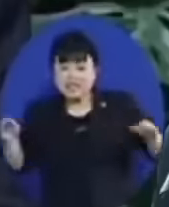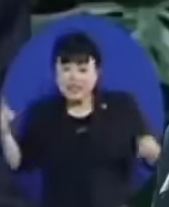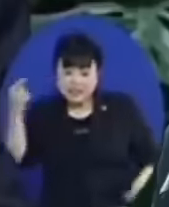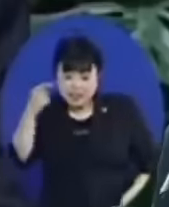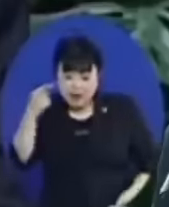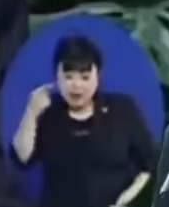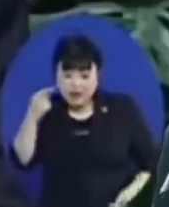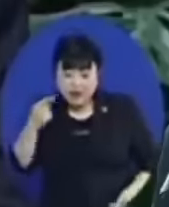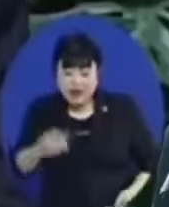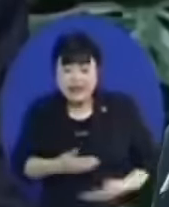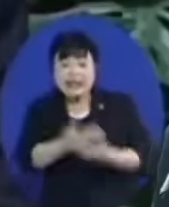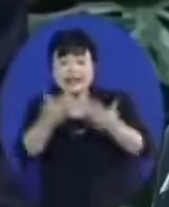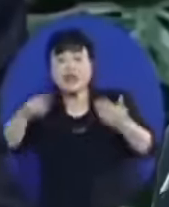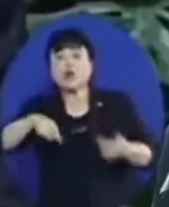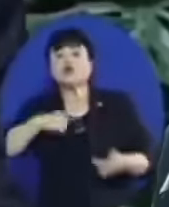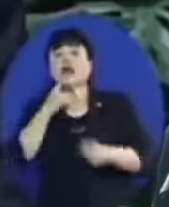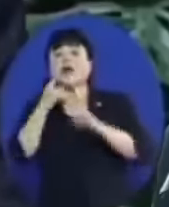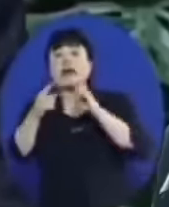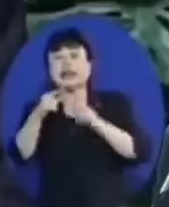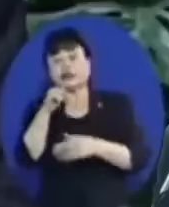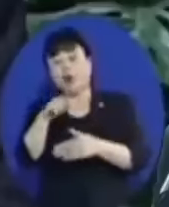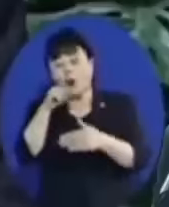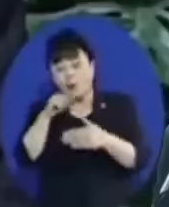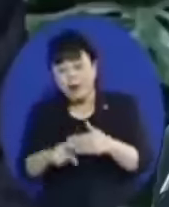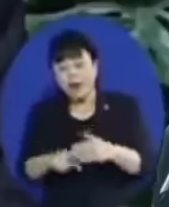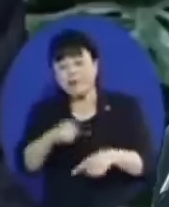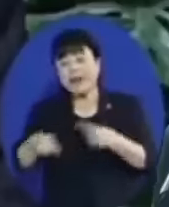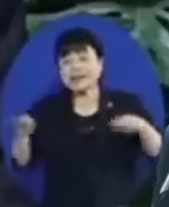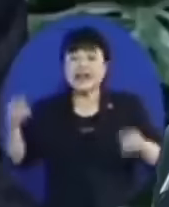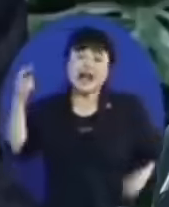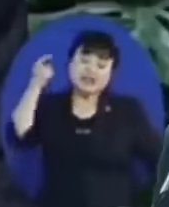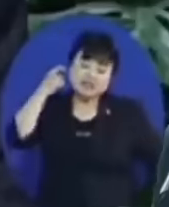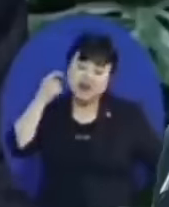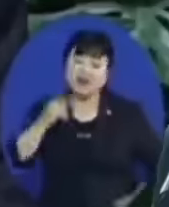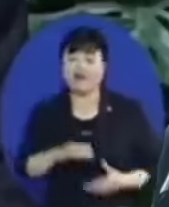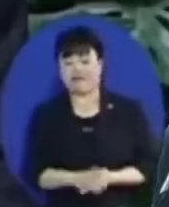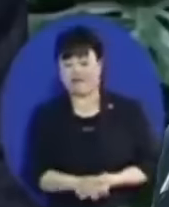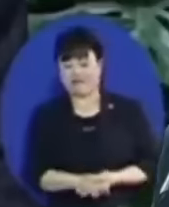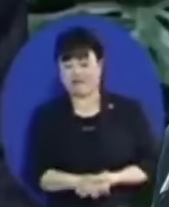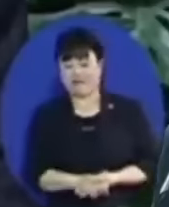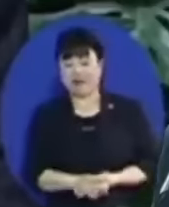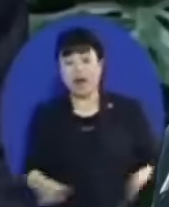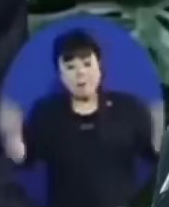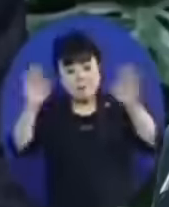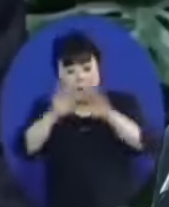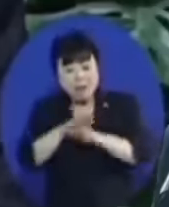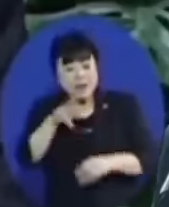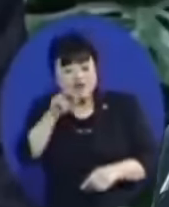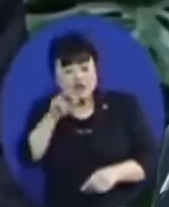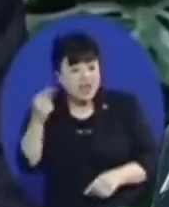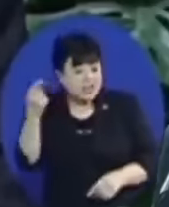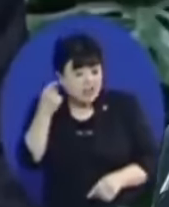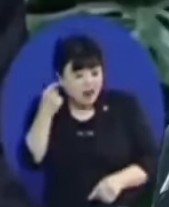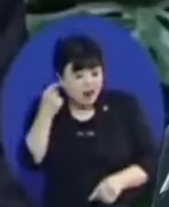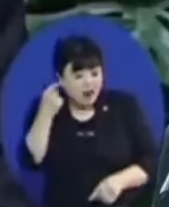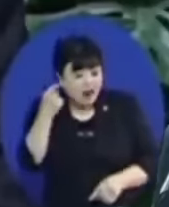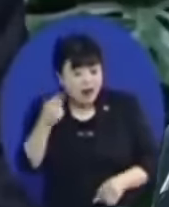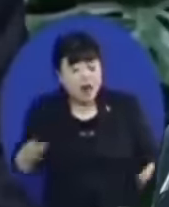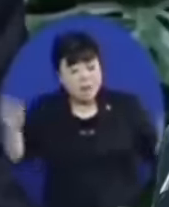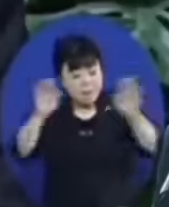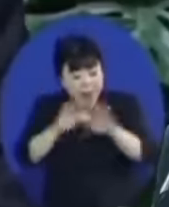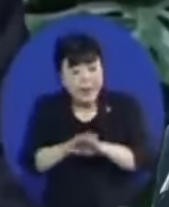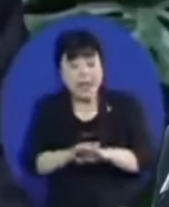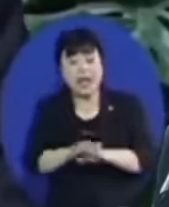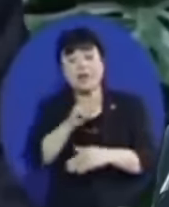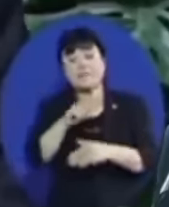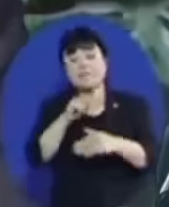아니라 낱말을 내 혼자 하더라도 내 마음의 새가 듣고 있다. 내 마음이 듣고 있다. 반말에 무슨 쥐가 사람 말 듣습니까? 반말을 하면